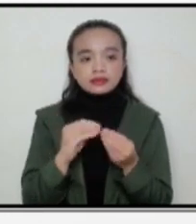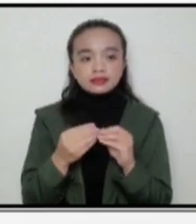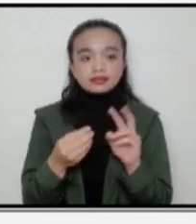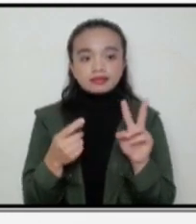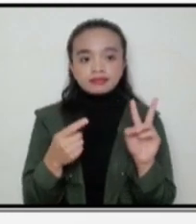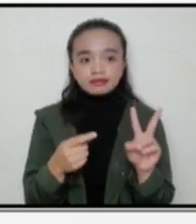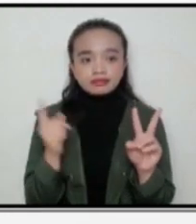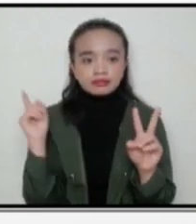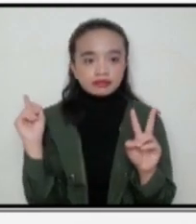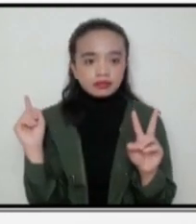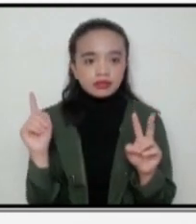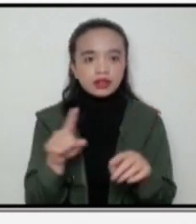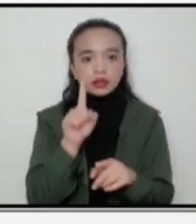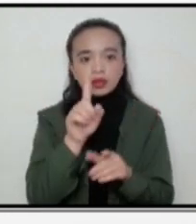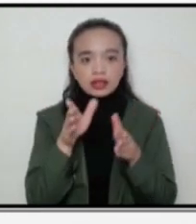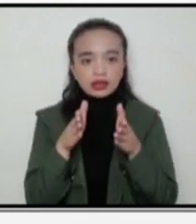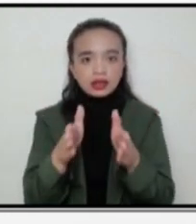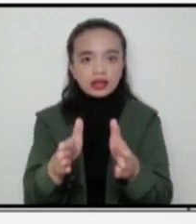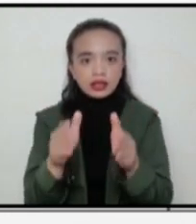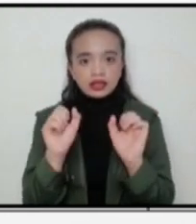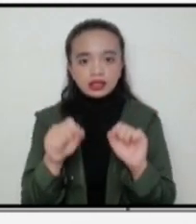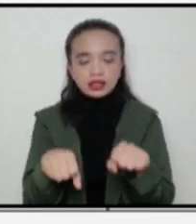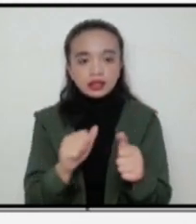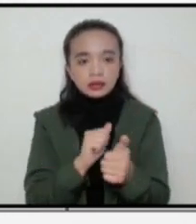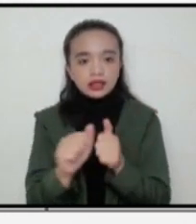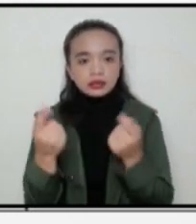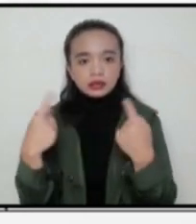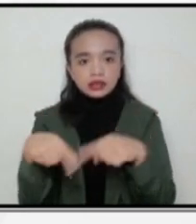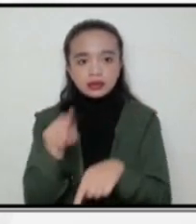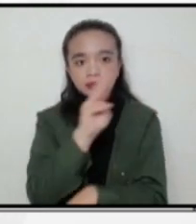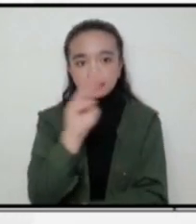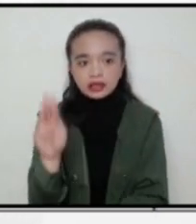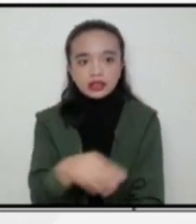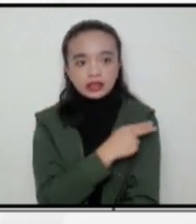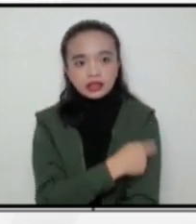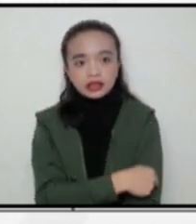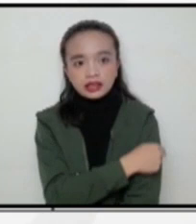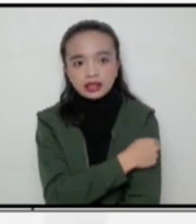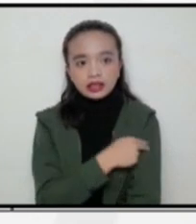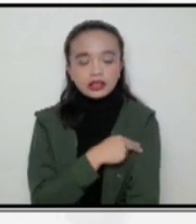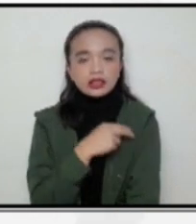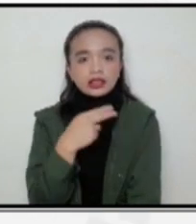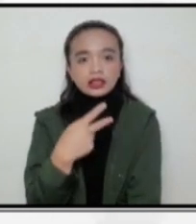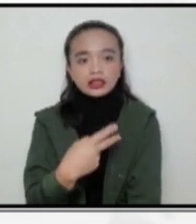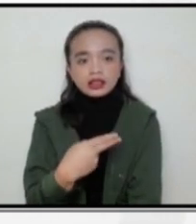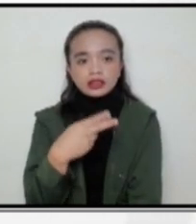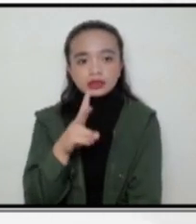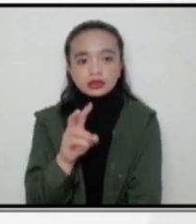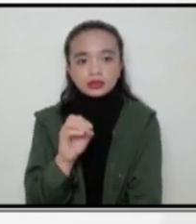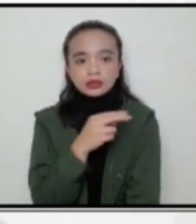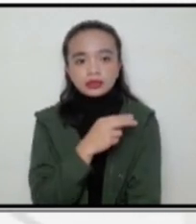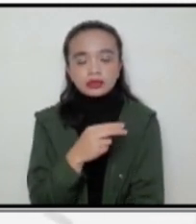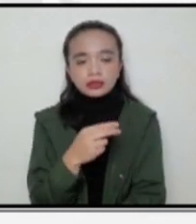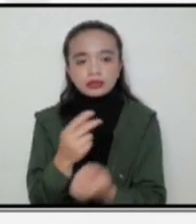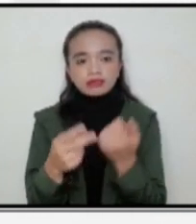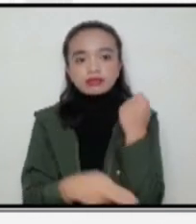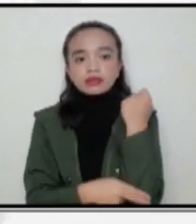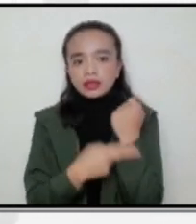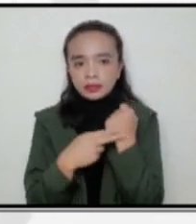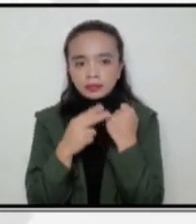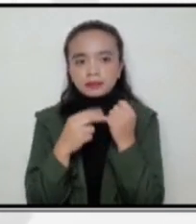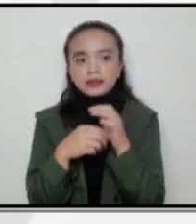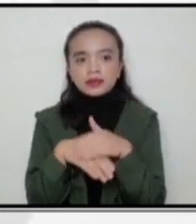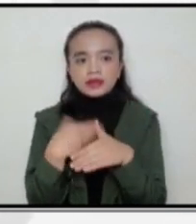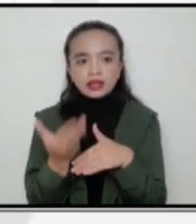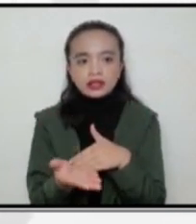lane lamang pong accessible papuntang Manila Hotel and H2O Hotel. Ang kahabaan po ng Rojas Boulevard mula po Katigbak to UN